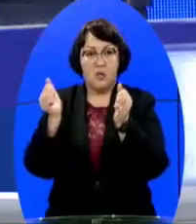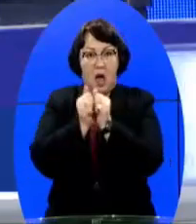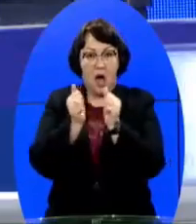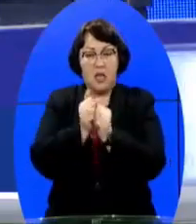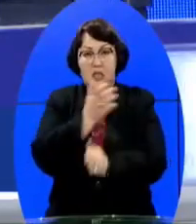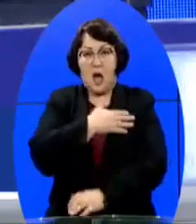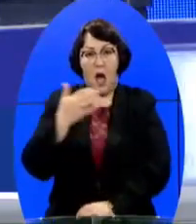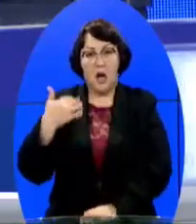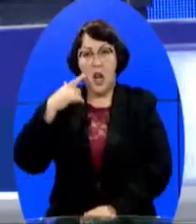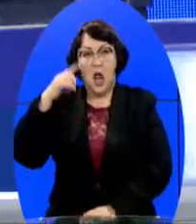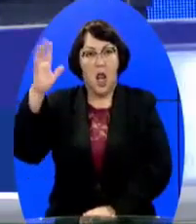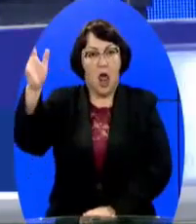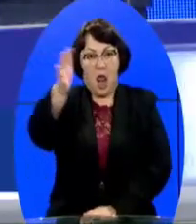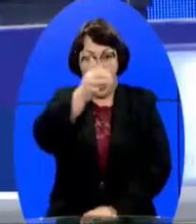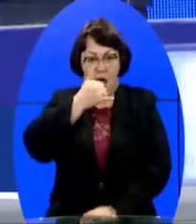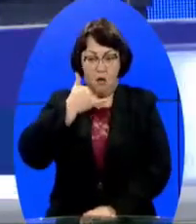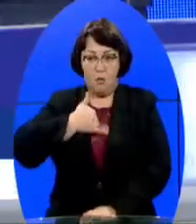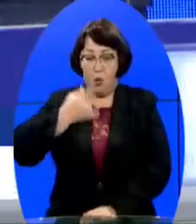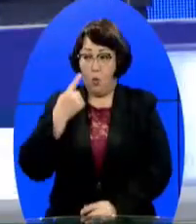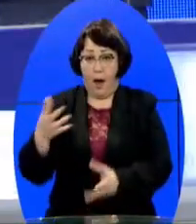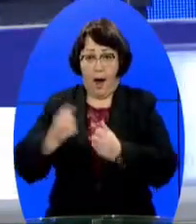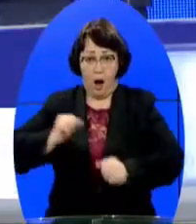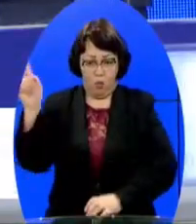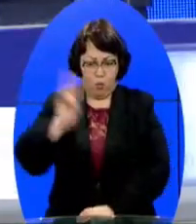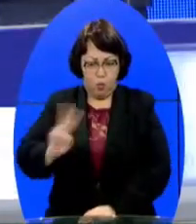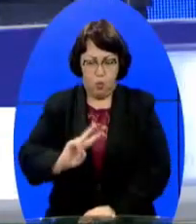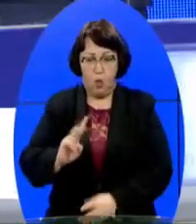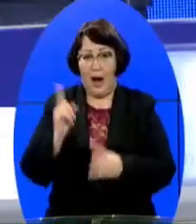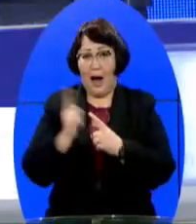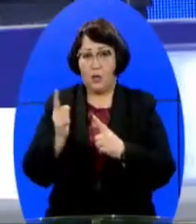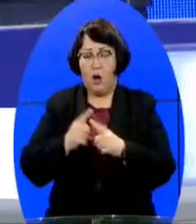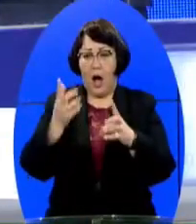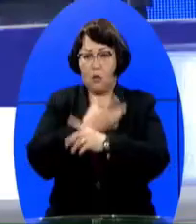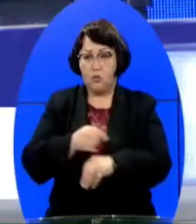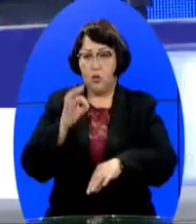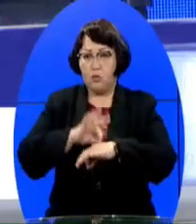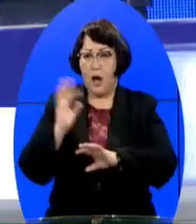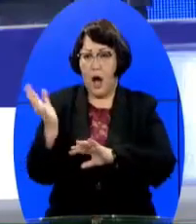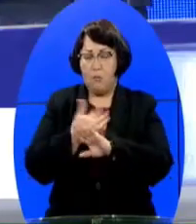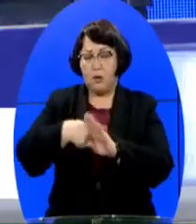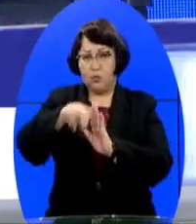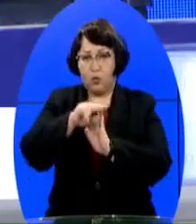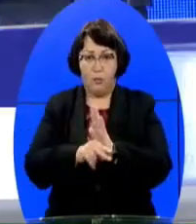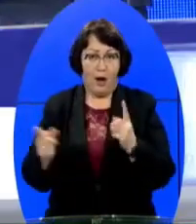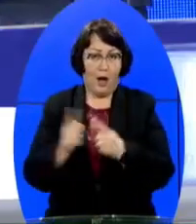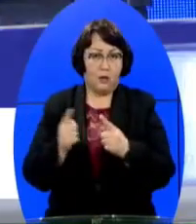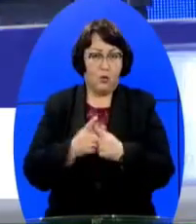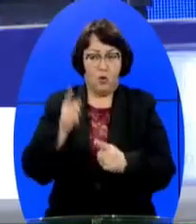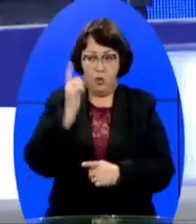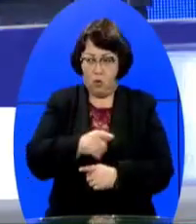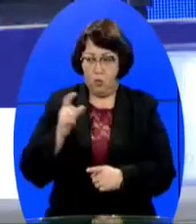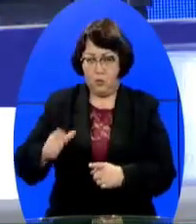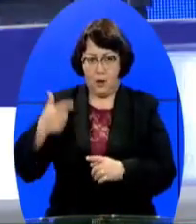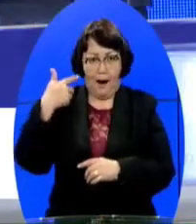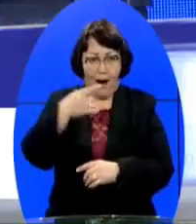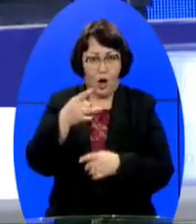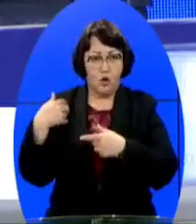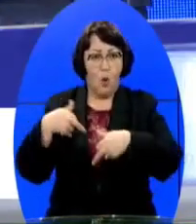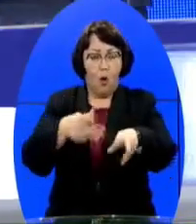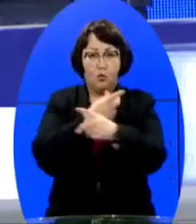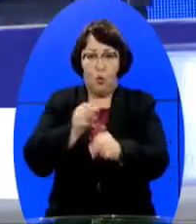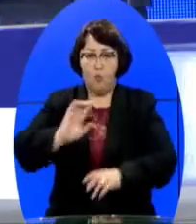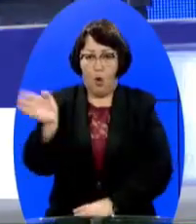байна. Хүлээж авахгүй ээ. Шулуух байли. Халдвар хамгааллын дэглэм энэ хүмүүсийг хамгаалж, гадагш нь гарахгүйгээ дарах хэмжээ авчих. Мэргэжлийн байгууллагын